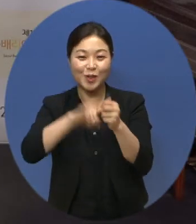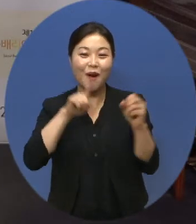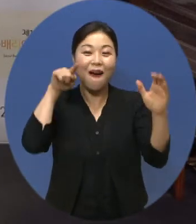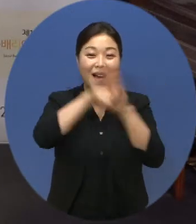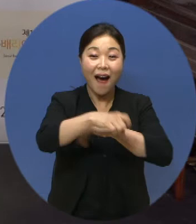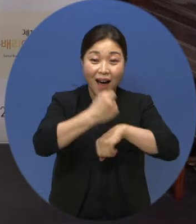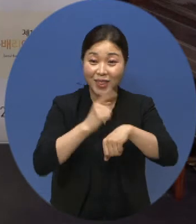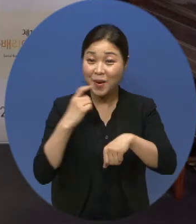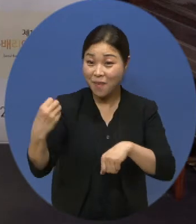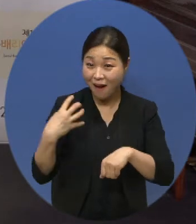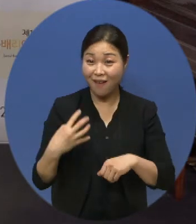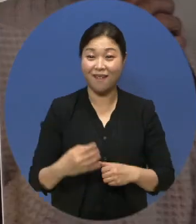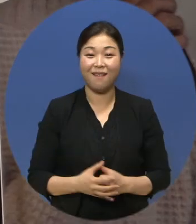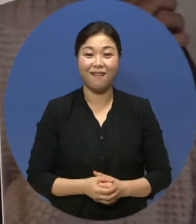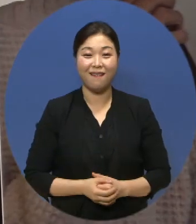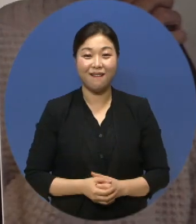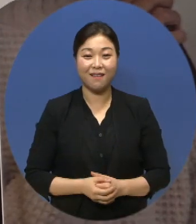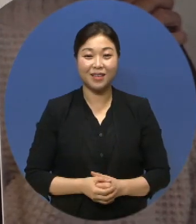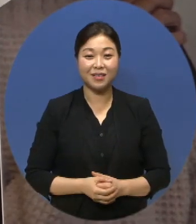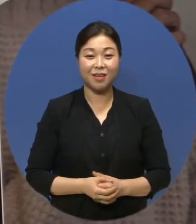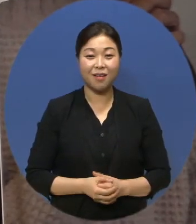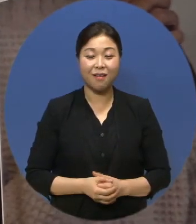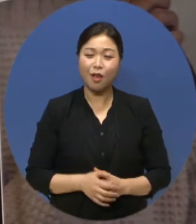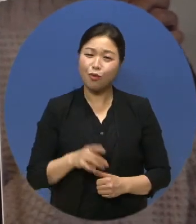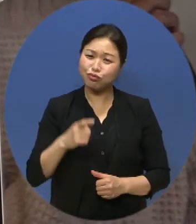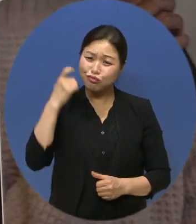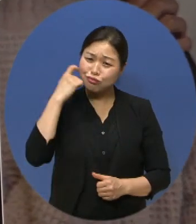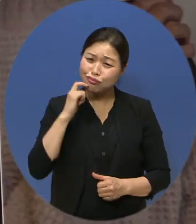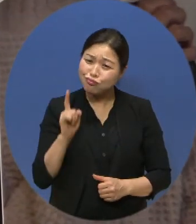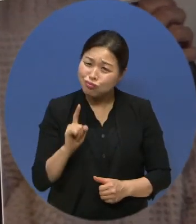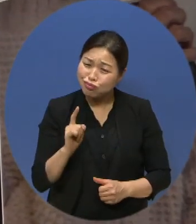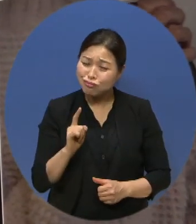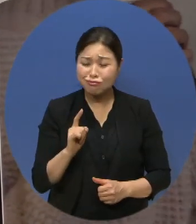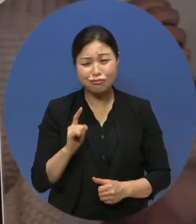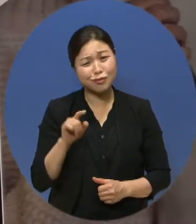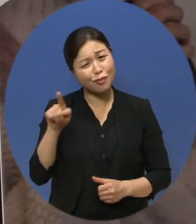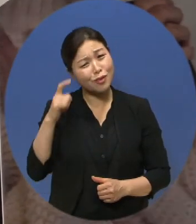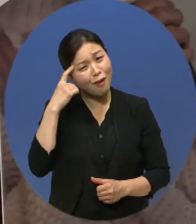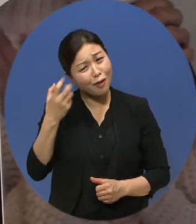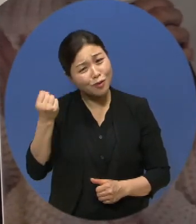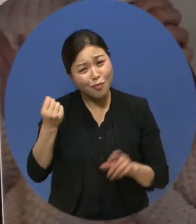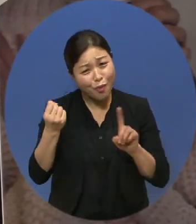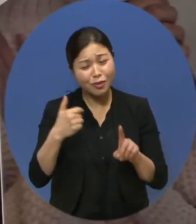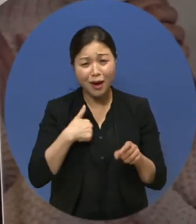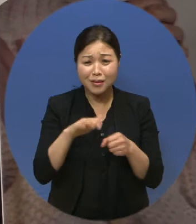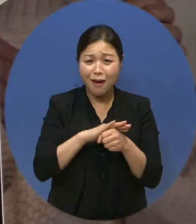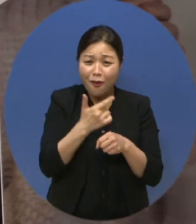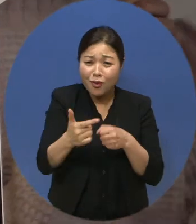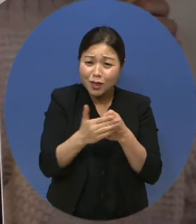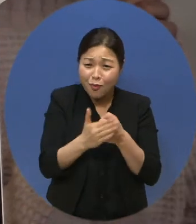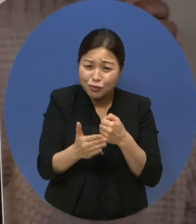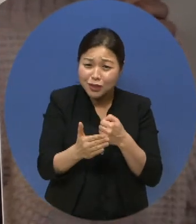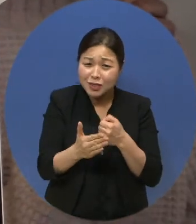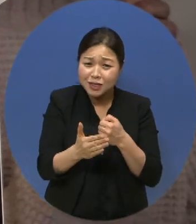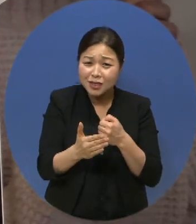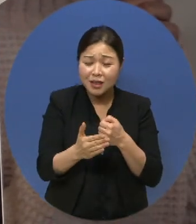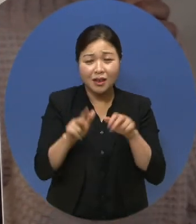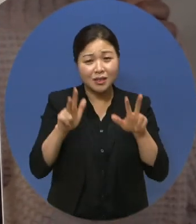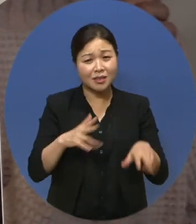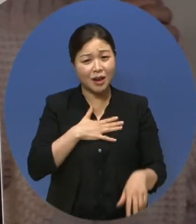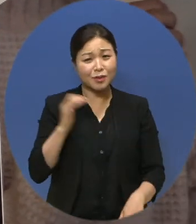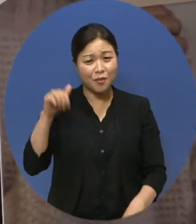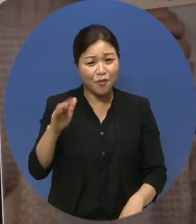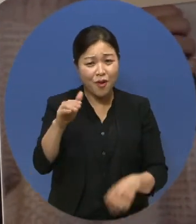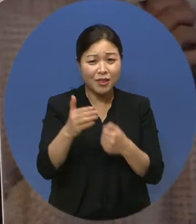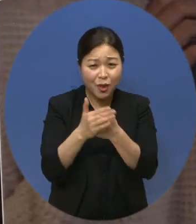그게 저는 뭔 느낌이길래 그런 생각을 하지? 그러니까 나를 너무 사랑해서인지 아니면 지금 이 갱년기